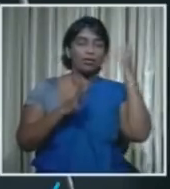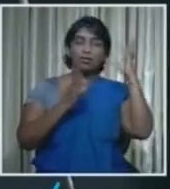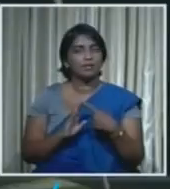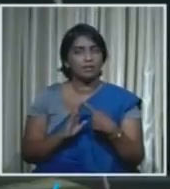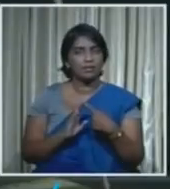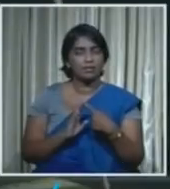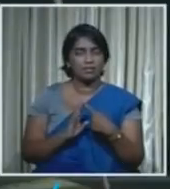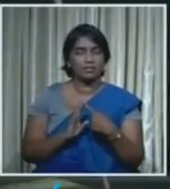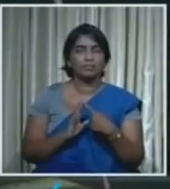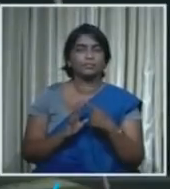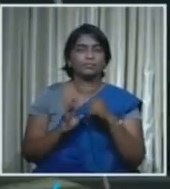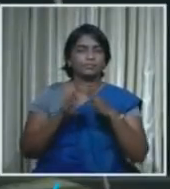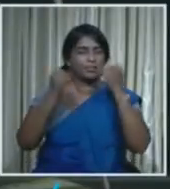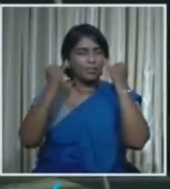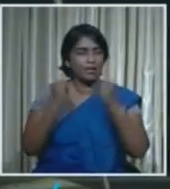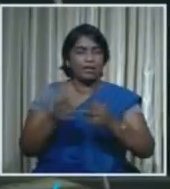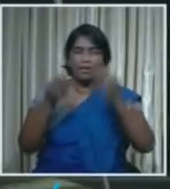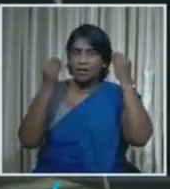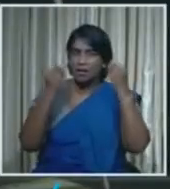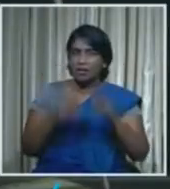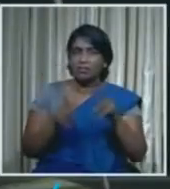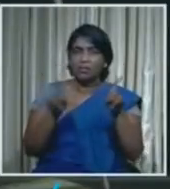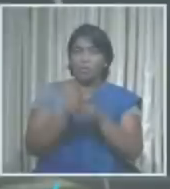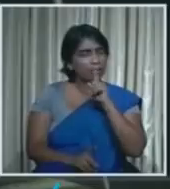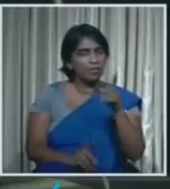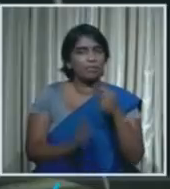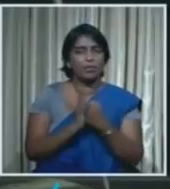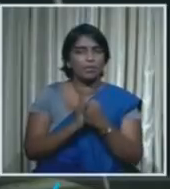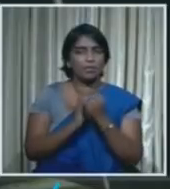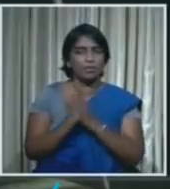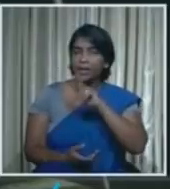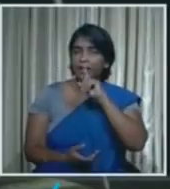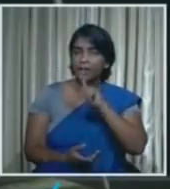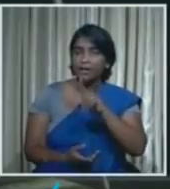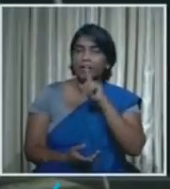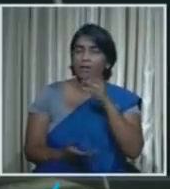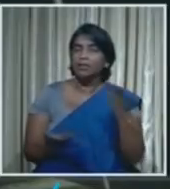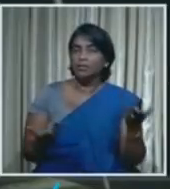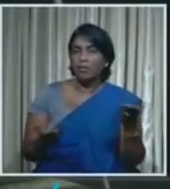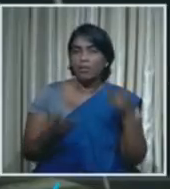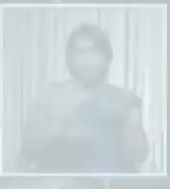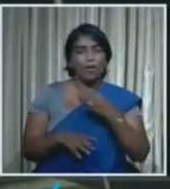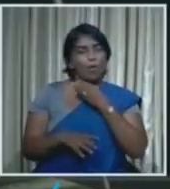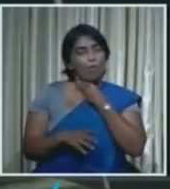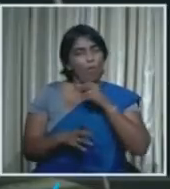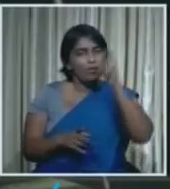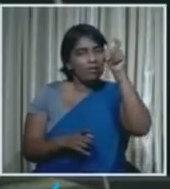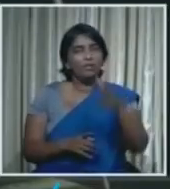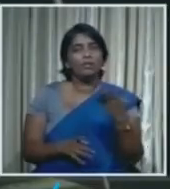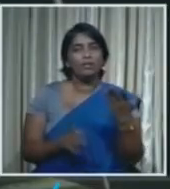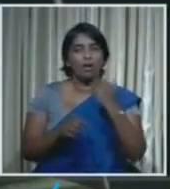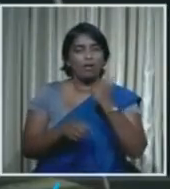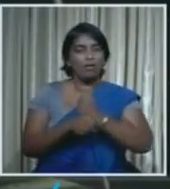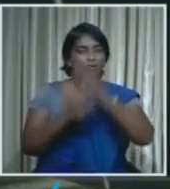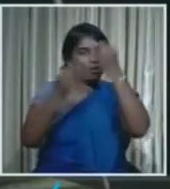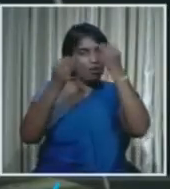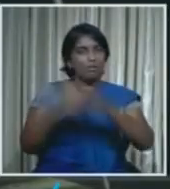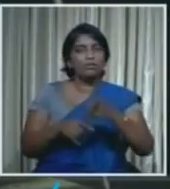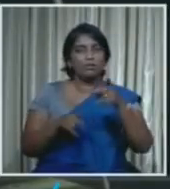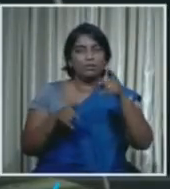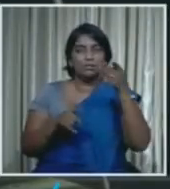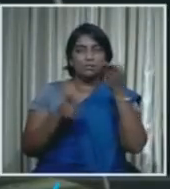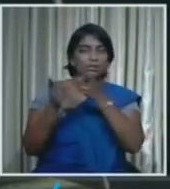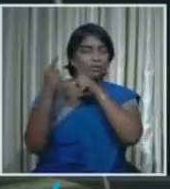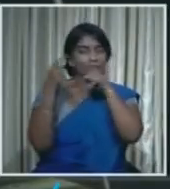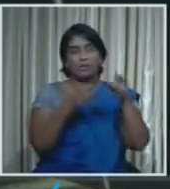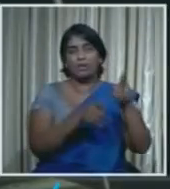මෙතුමා තියා අසාර්ථක අසමත්භාවයේ වහගන්න බොරු කියන්න බගරු ගමන් පිළමැතුමනි ඔබතුමා නිකන් පච වෙලා තියෙන ආණ්ඩු අසාර්ථකභාවයේ ඔබතුමාගේ ඇඟේ